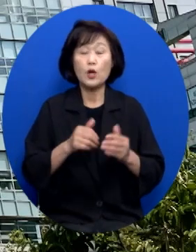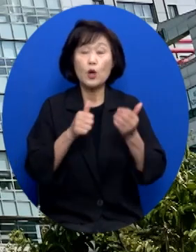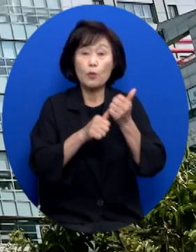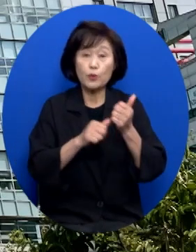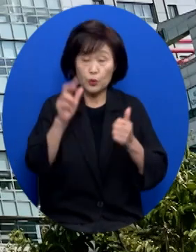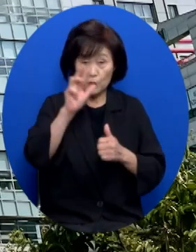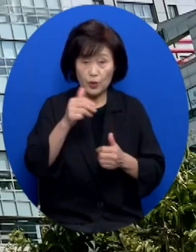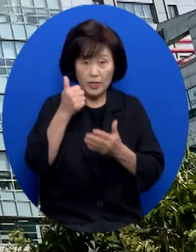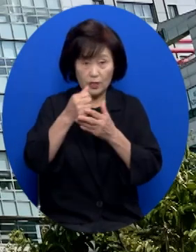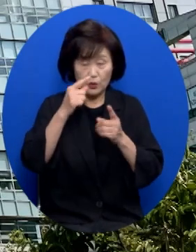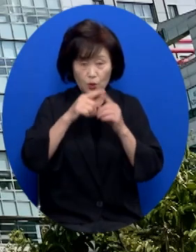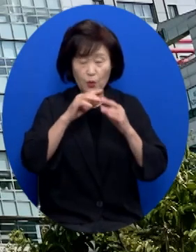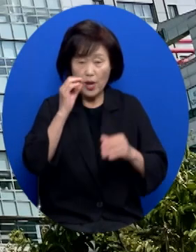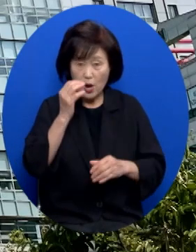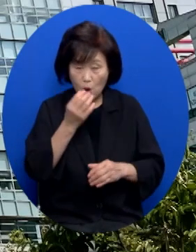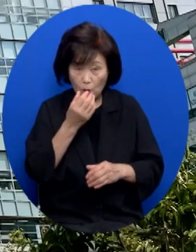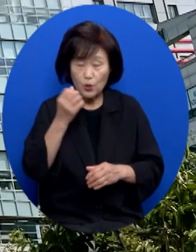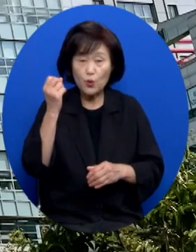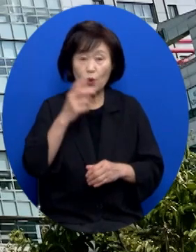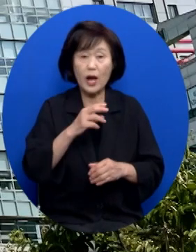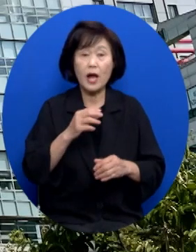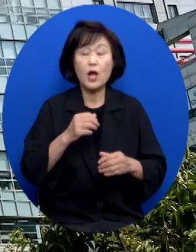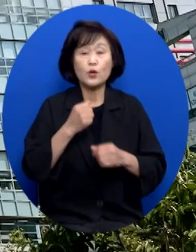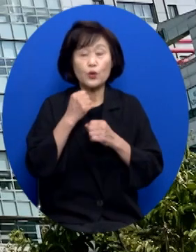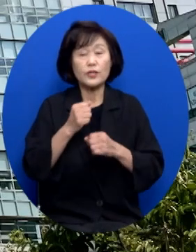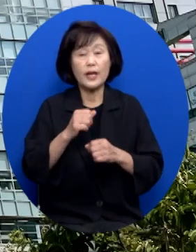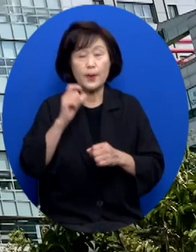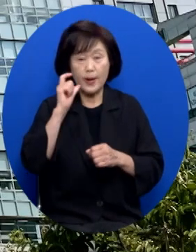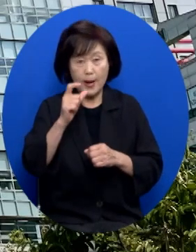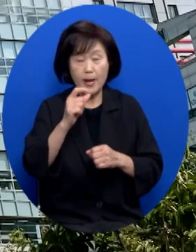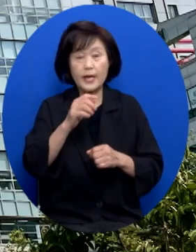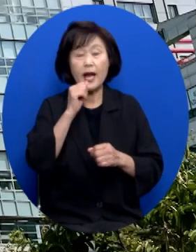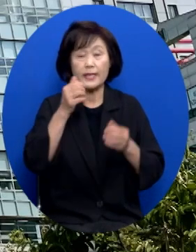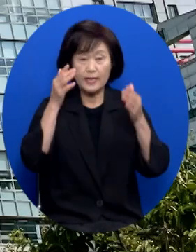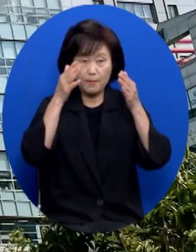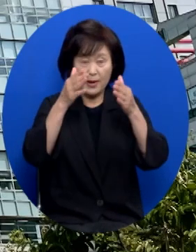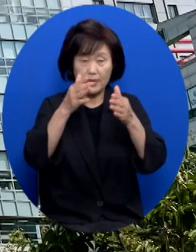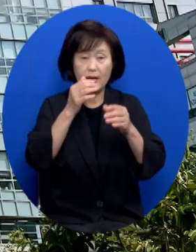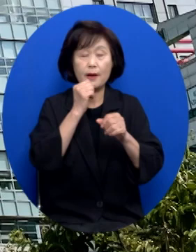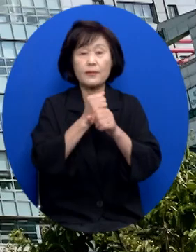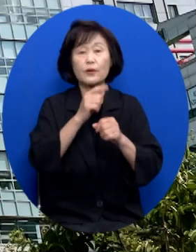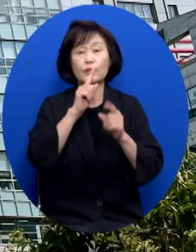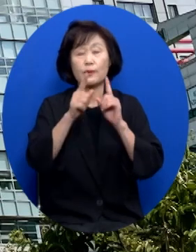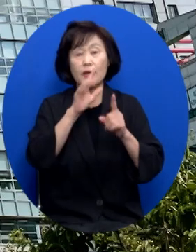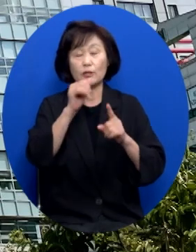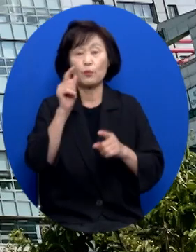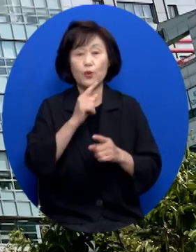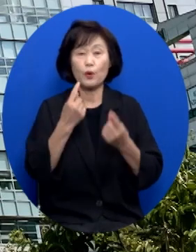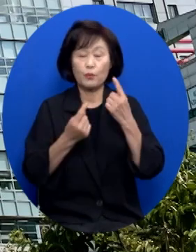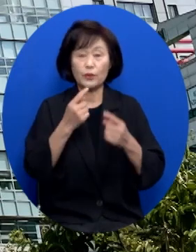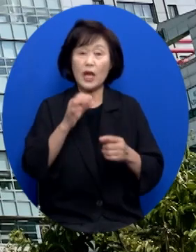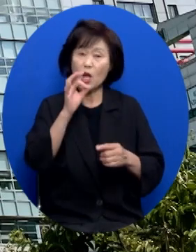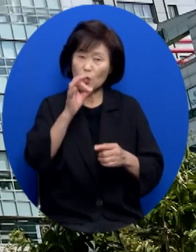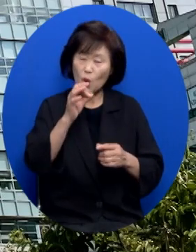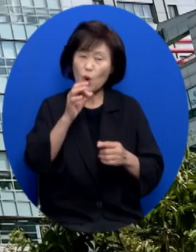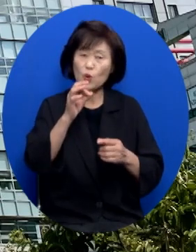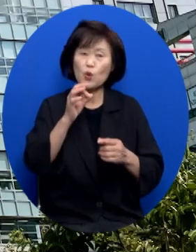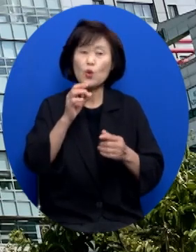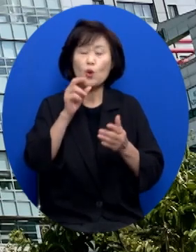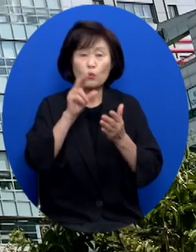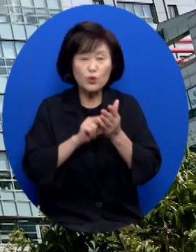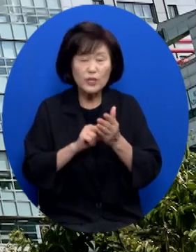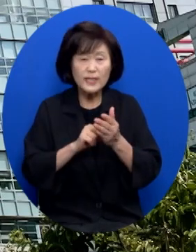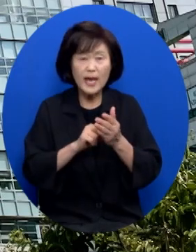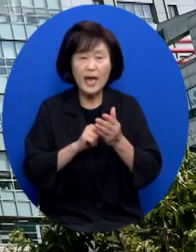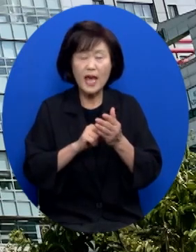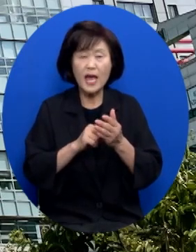부총회장은 교회의 거룩성과 공교회성을 공고히 하는 일의 방향성을 잡겠다면서 무엇보다 돈 문제로부터 깨끗한